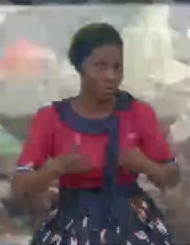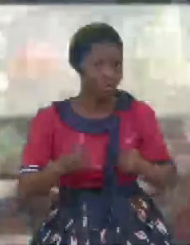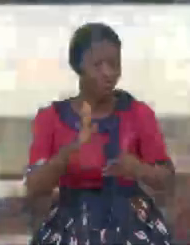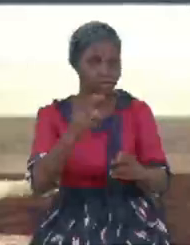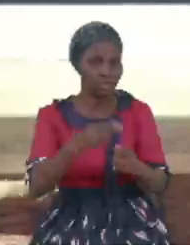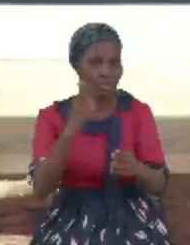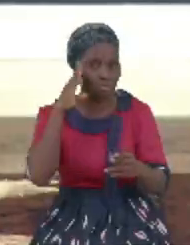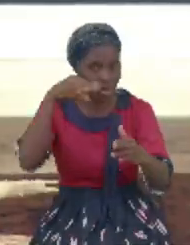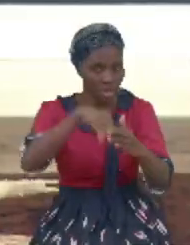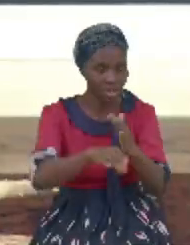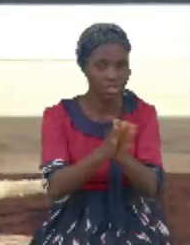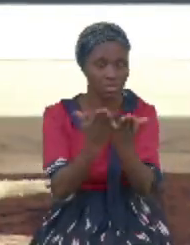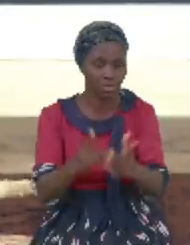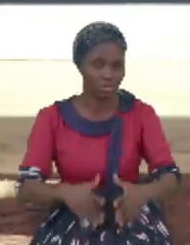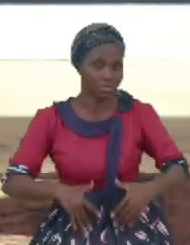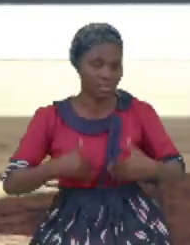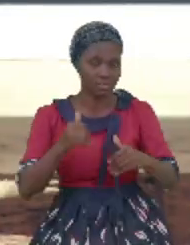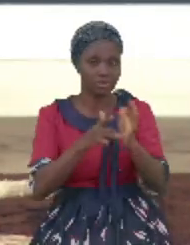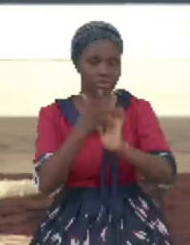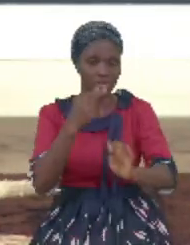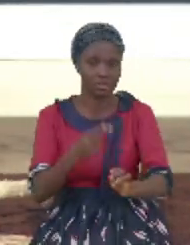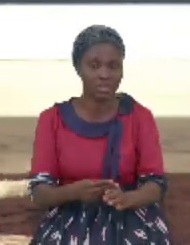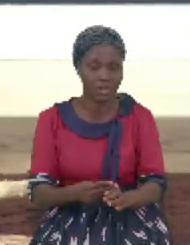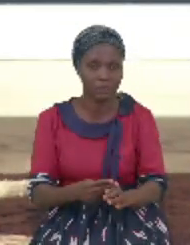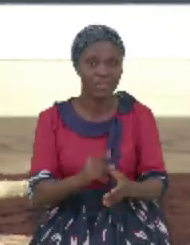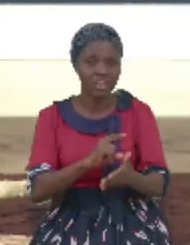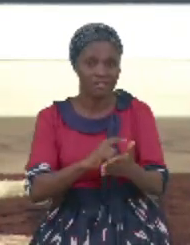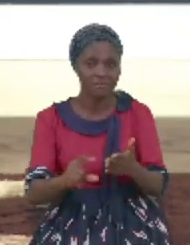les iniquités par lesquelles ils m'ont offensé,